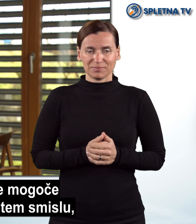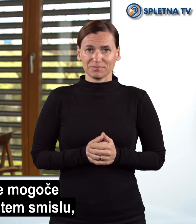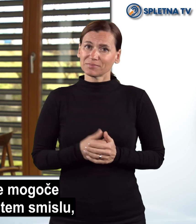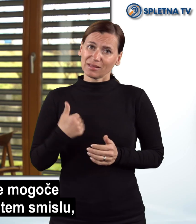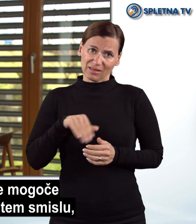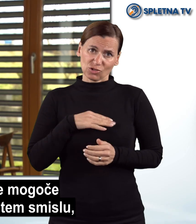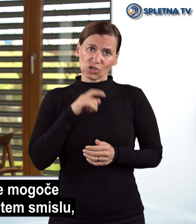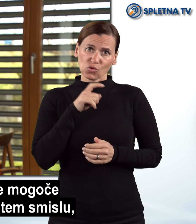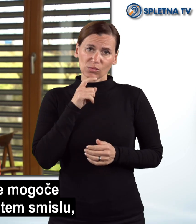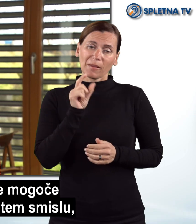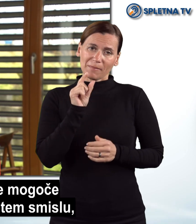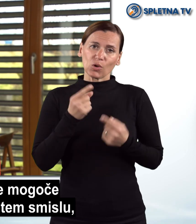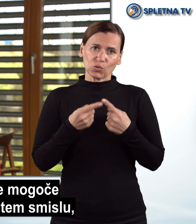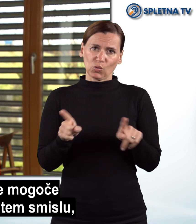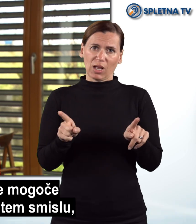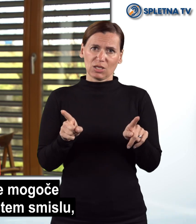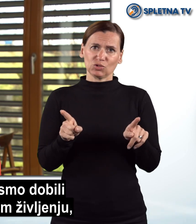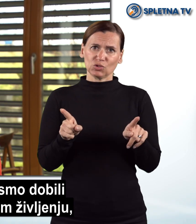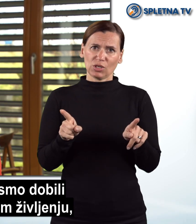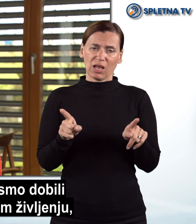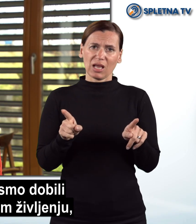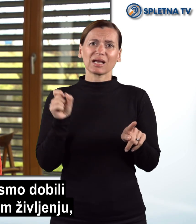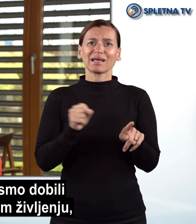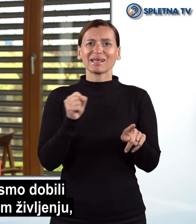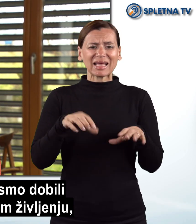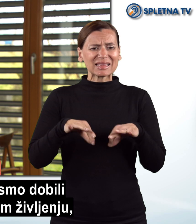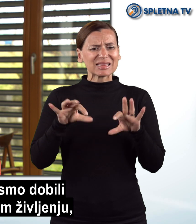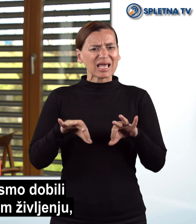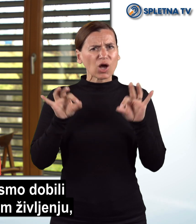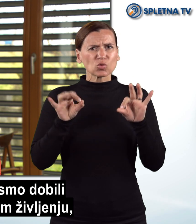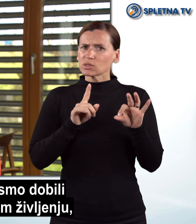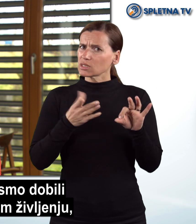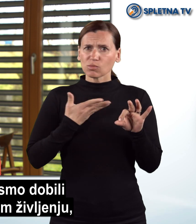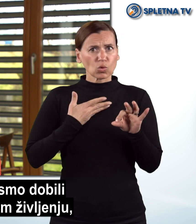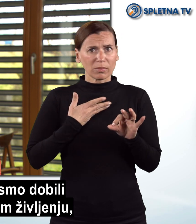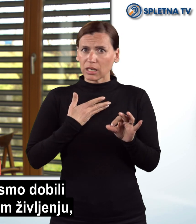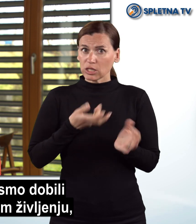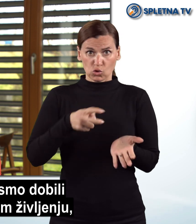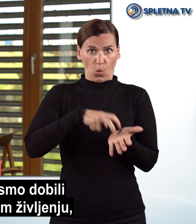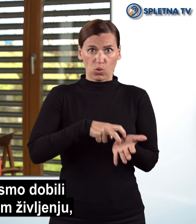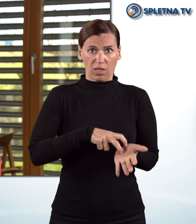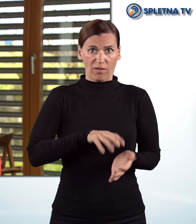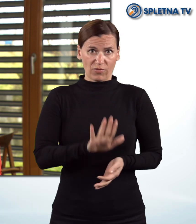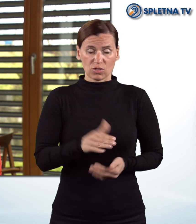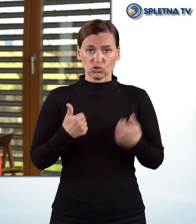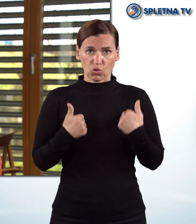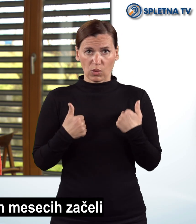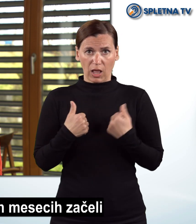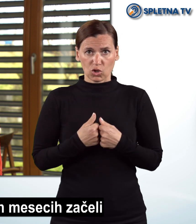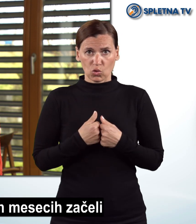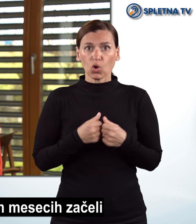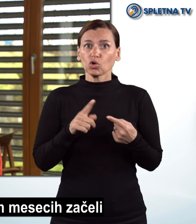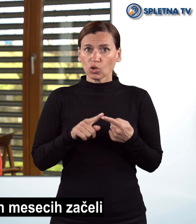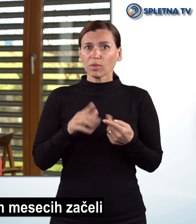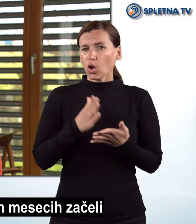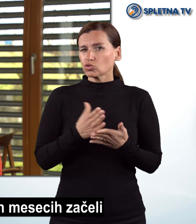Naša zgodba je mogoče malo drugačna v tem smislu, ker diagnoze nismo dobili zgodaj v njegovem življenju. Čeprav